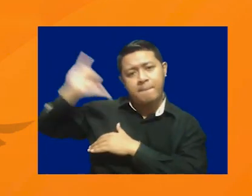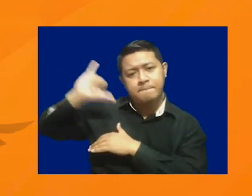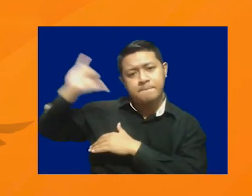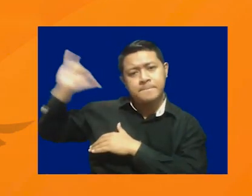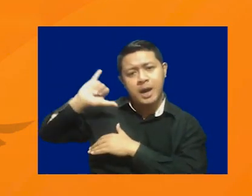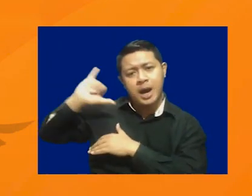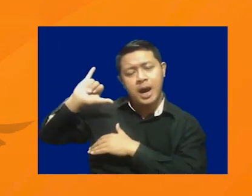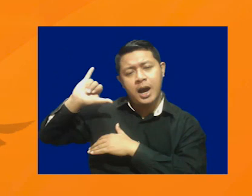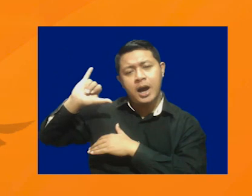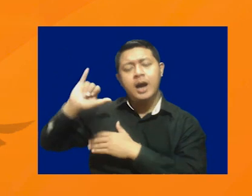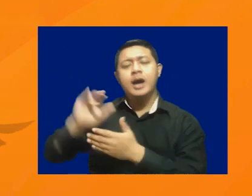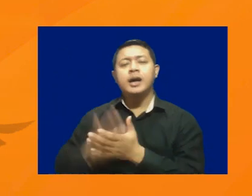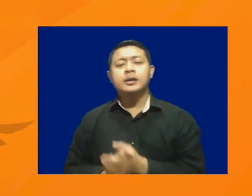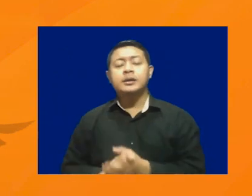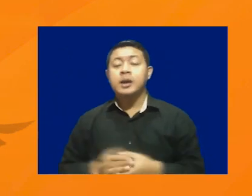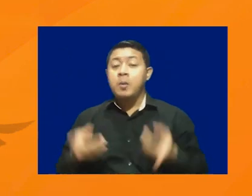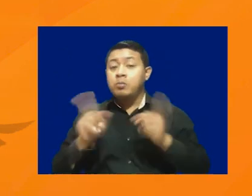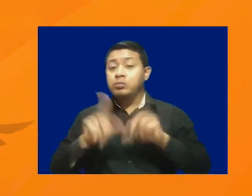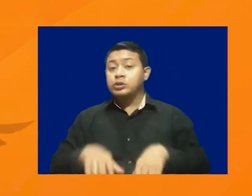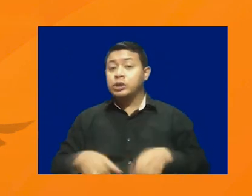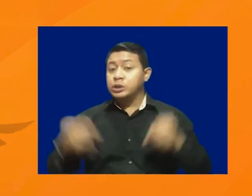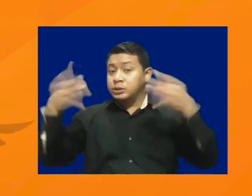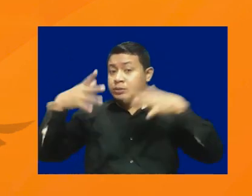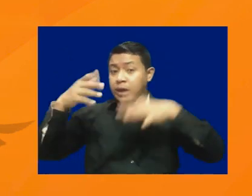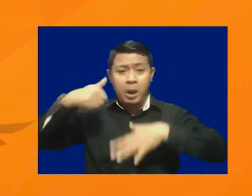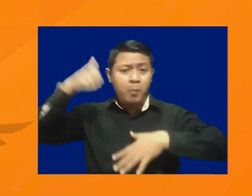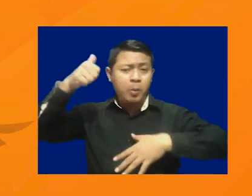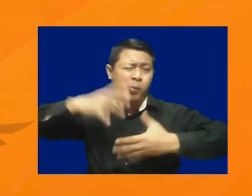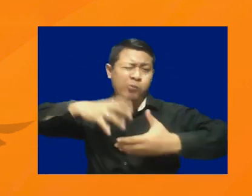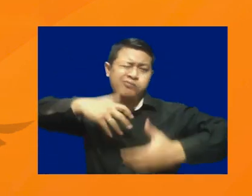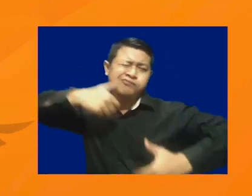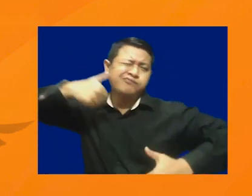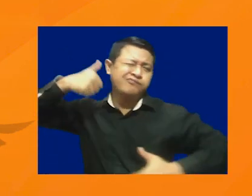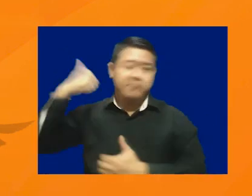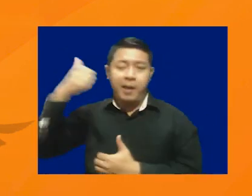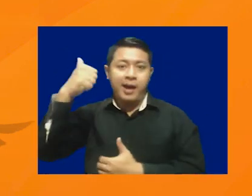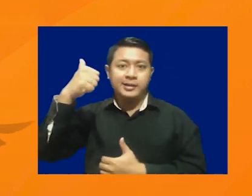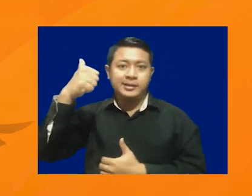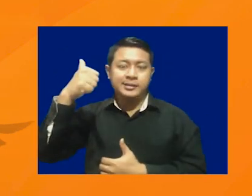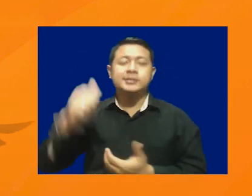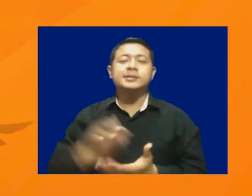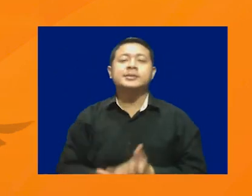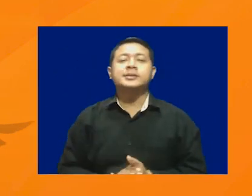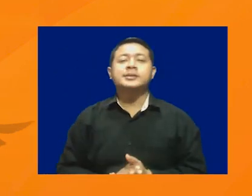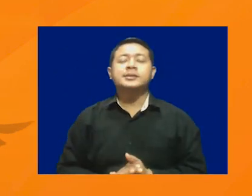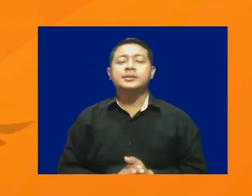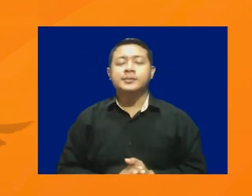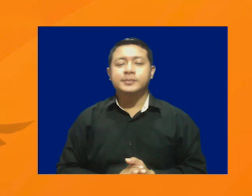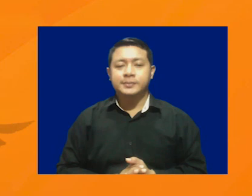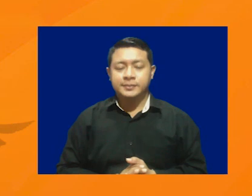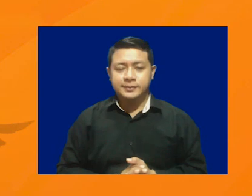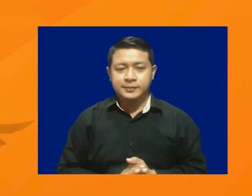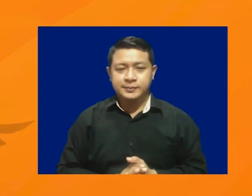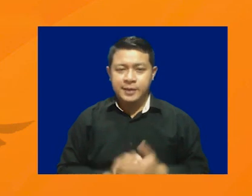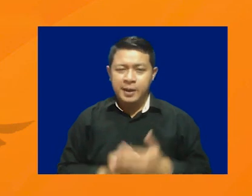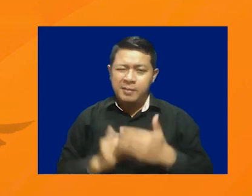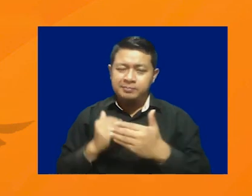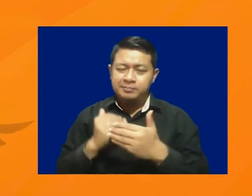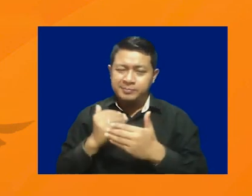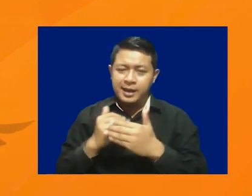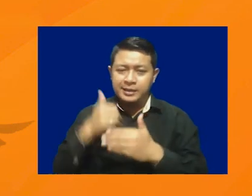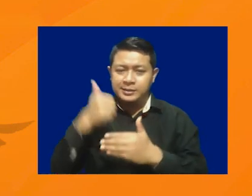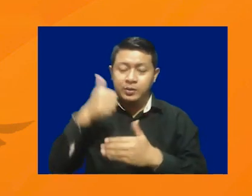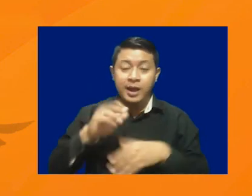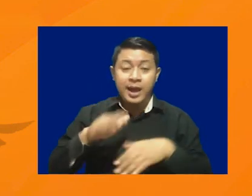Tuhan. Pasti mestinya menjadi ciptaan yang baik, bahkan amat sangat baik.